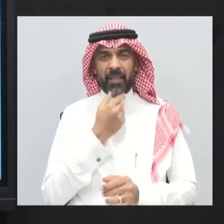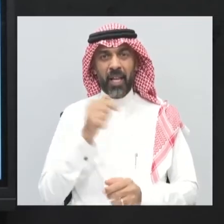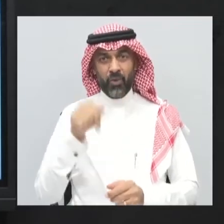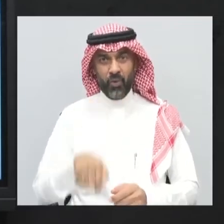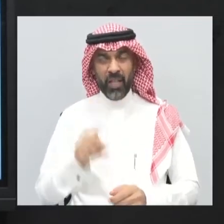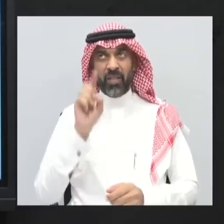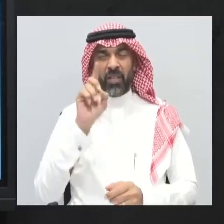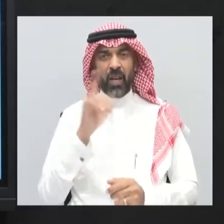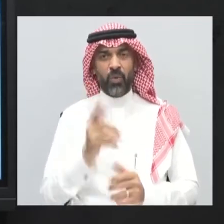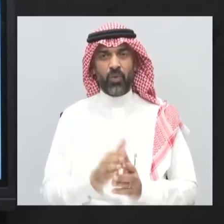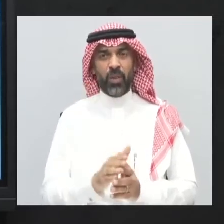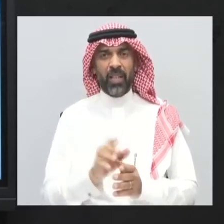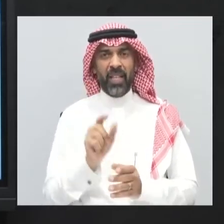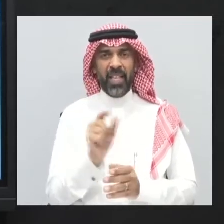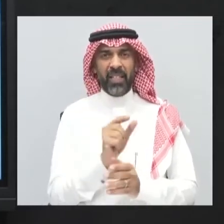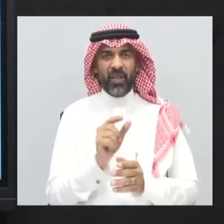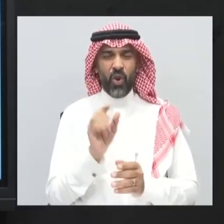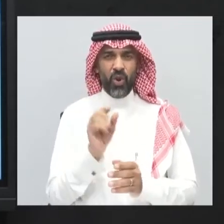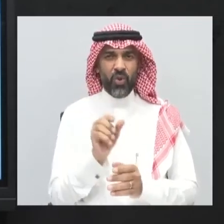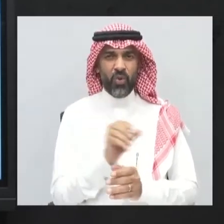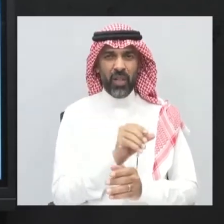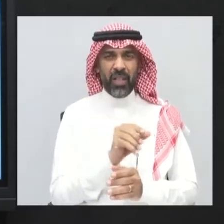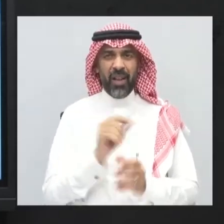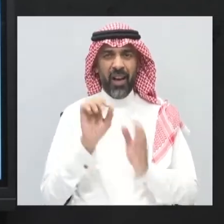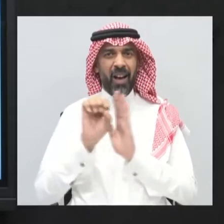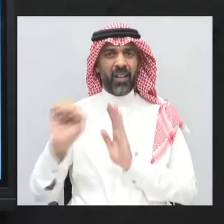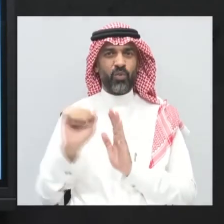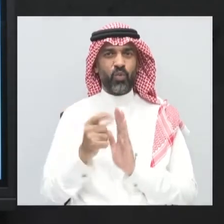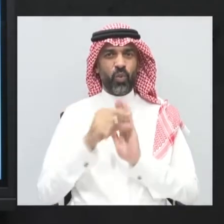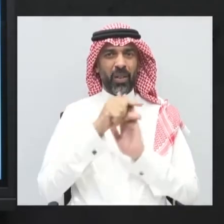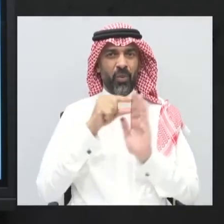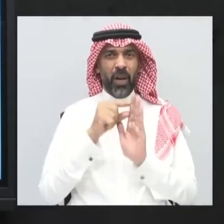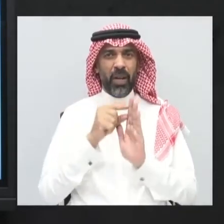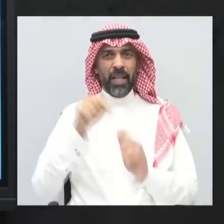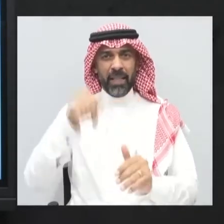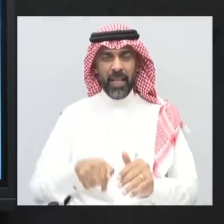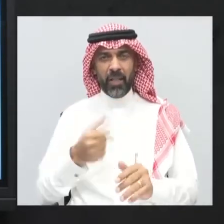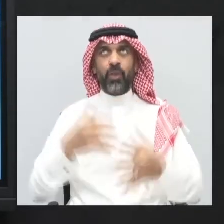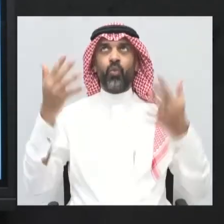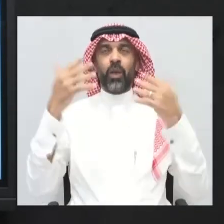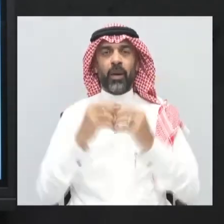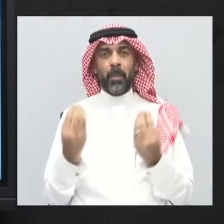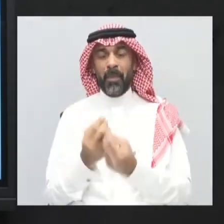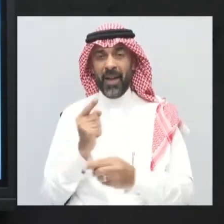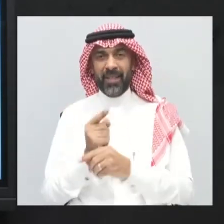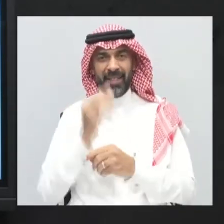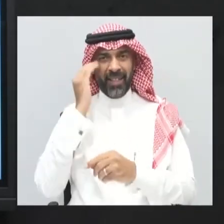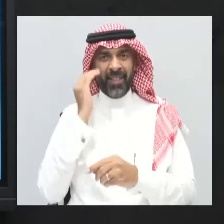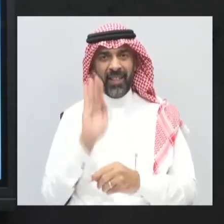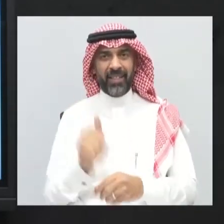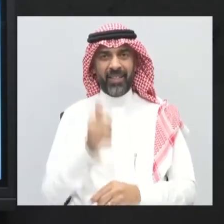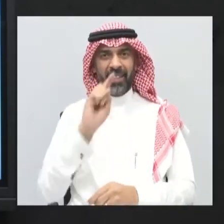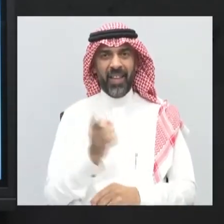inshallah we will do lesson words for unit days and weather. معكم المعلمة سارة الشبيكي ومعنا معلم لغة الإشارة